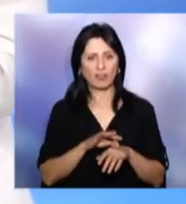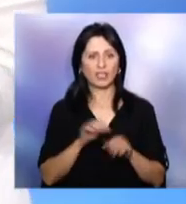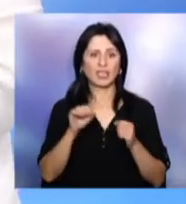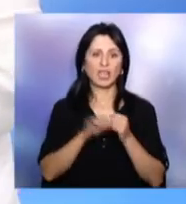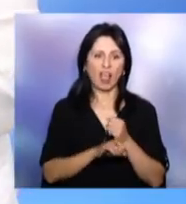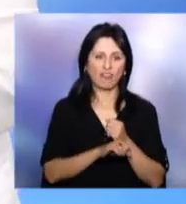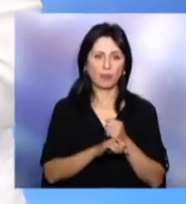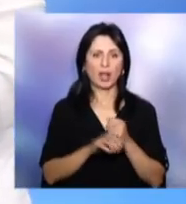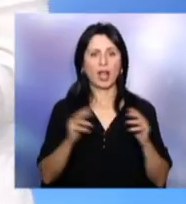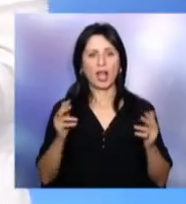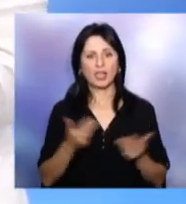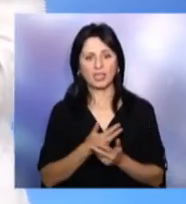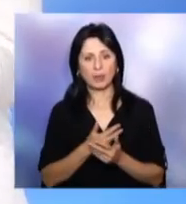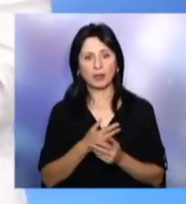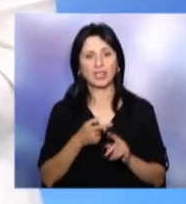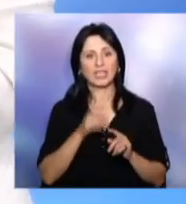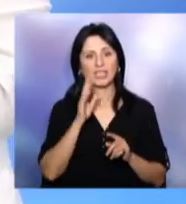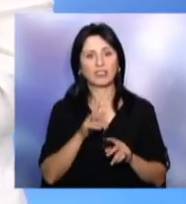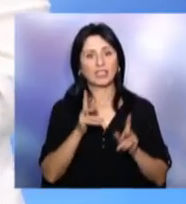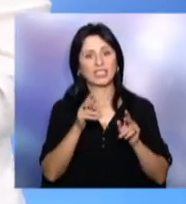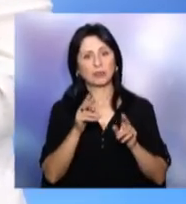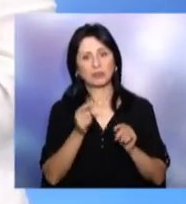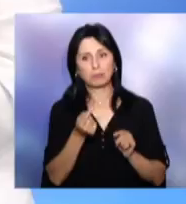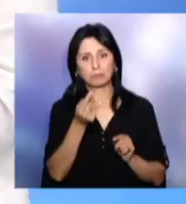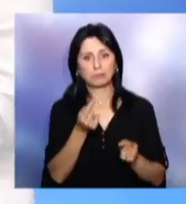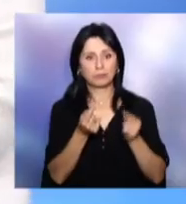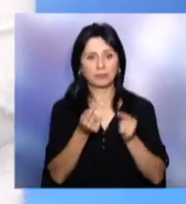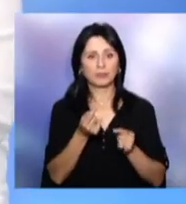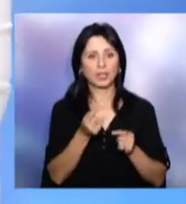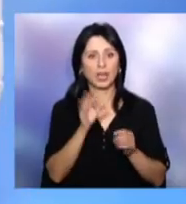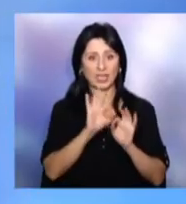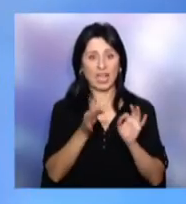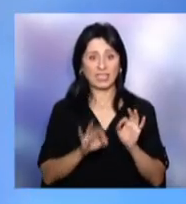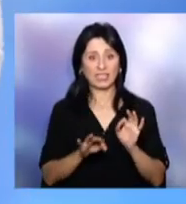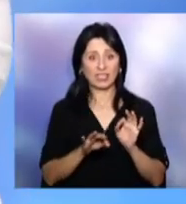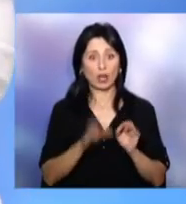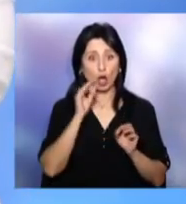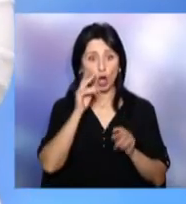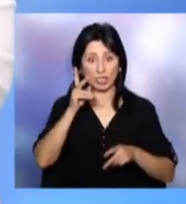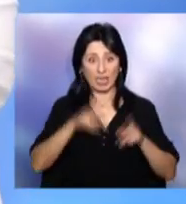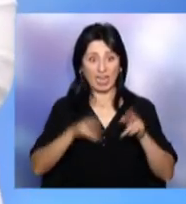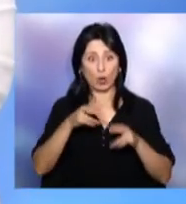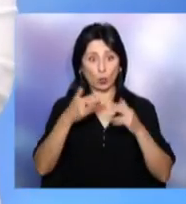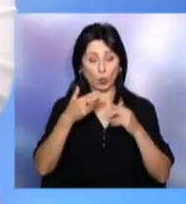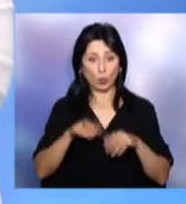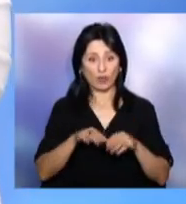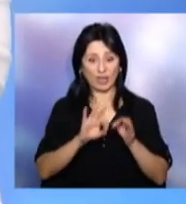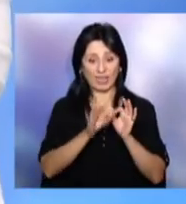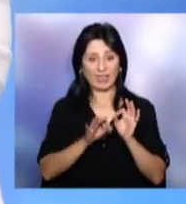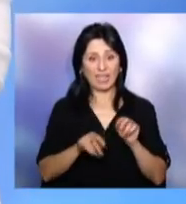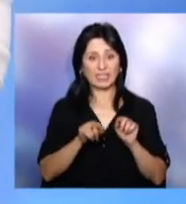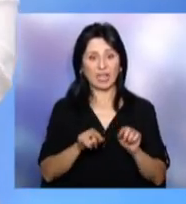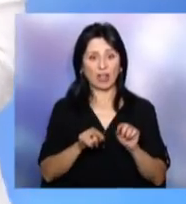ტრავმა, ეს იქნება ანთება, ეს იქნება სიმსივნური წარმონაქმნი ნაწლავში, როდესაც ხდება ქირურგიული ჩარევა და